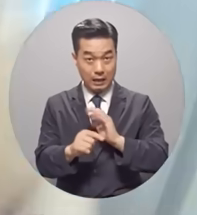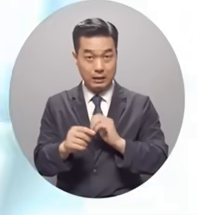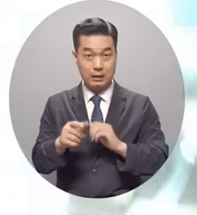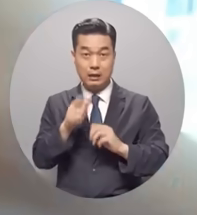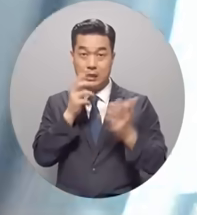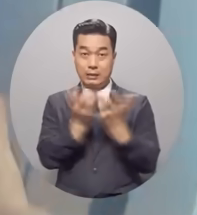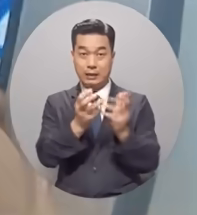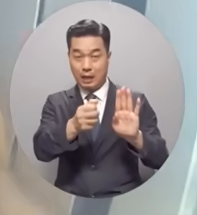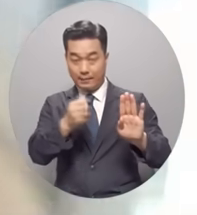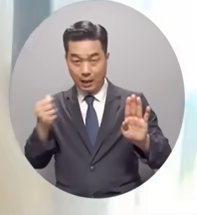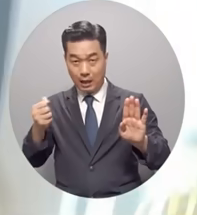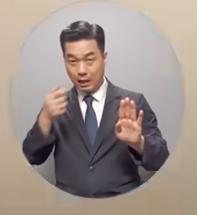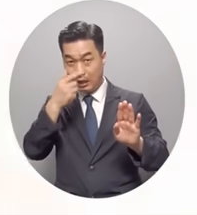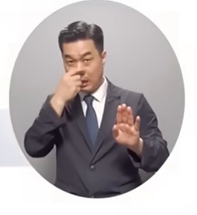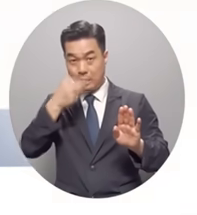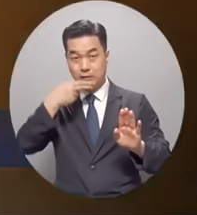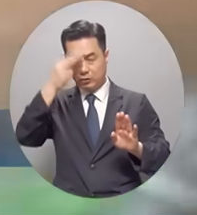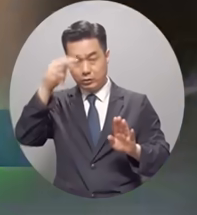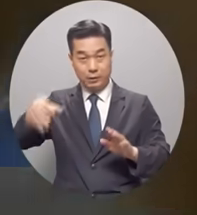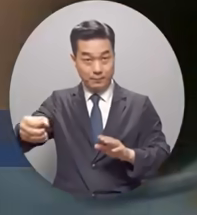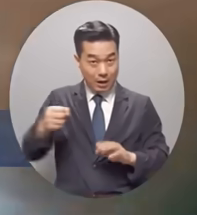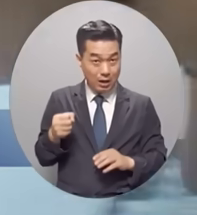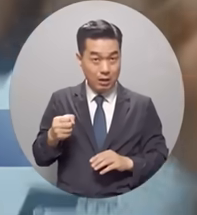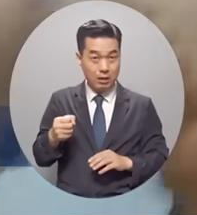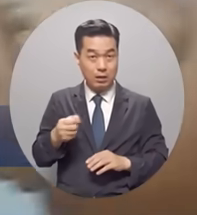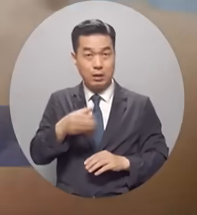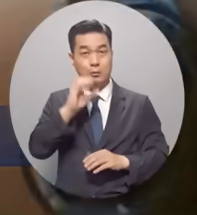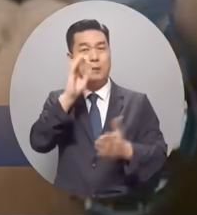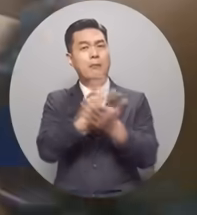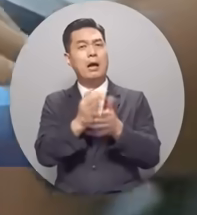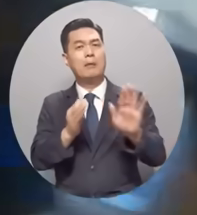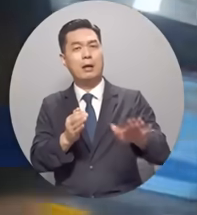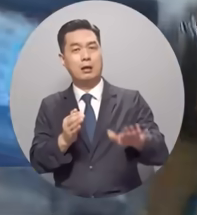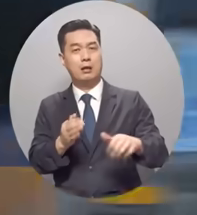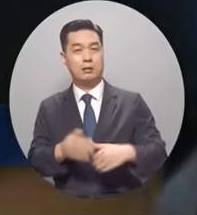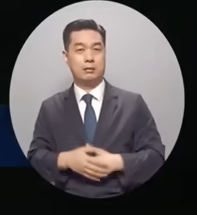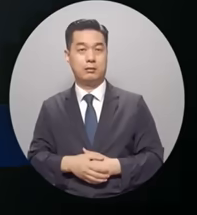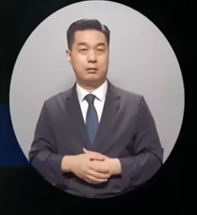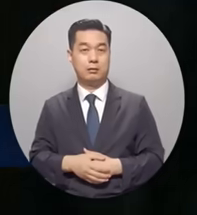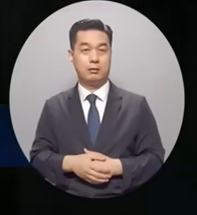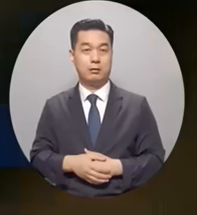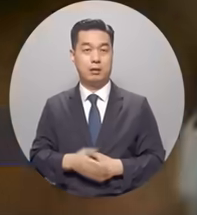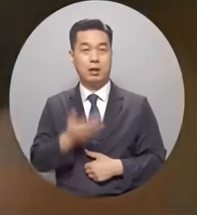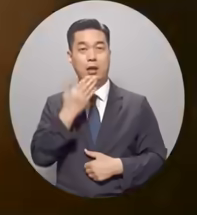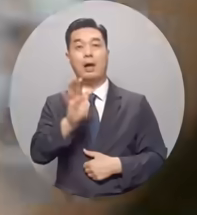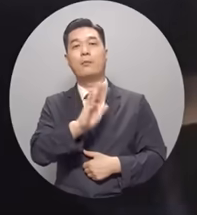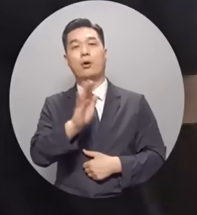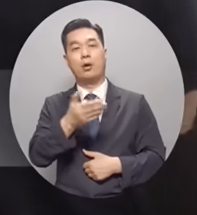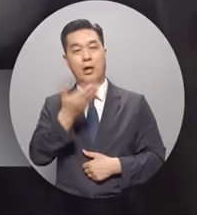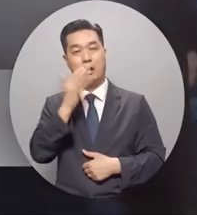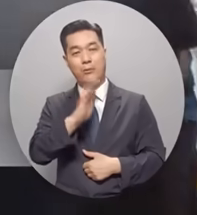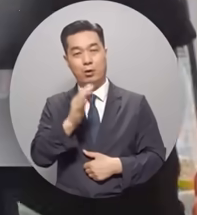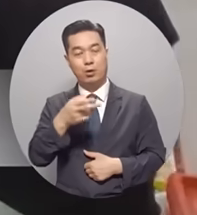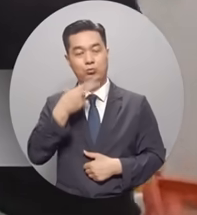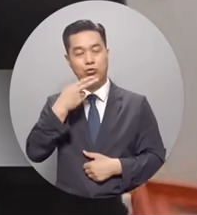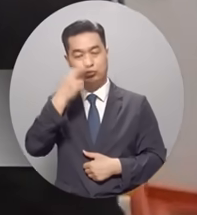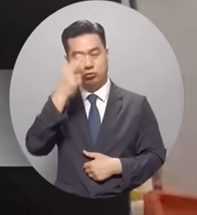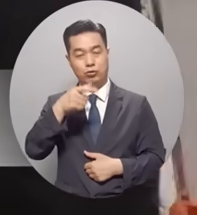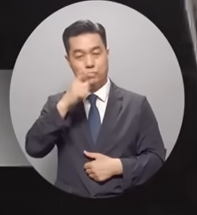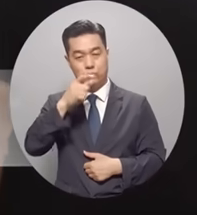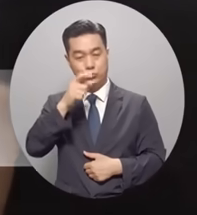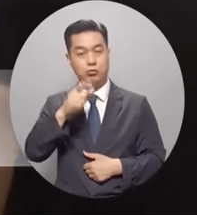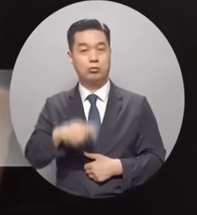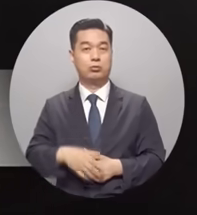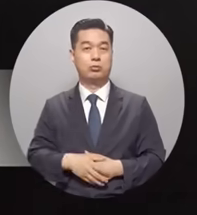냉장고에서 소주병을 꺼내듭니다. 드시지 마시라고요. 물 안 먹으면 물 먹어요, 물. 운전 후에 술을 더